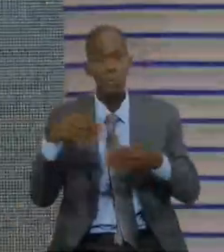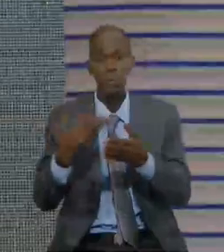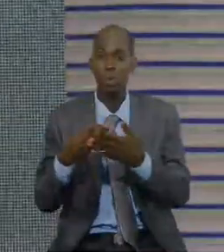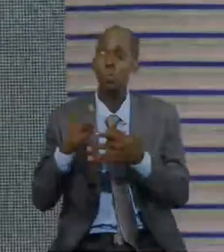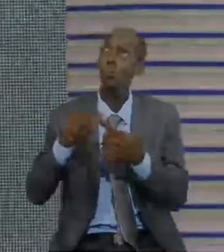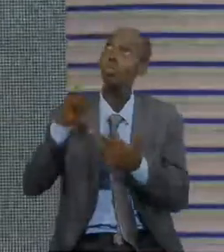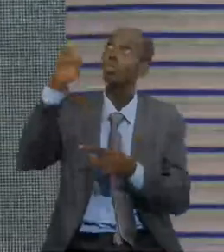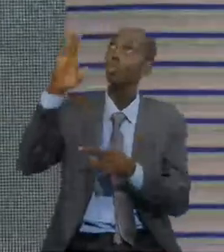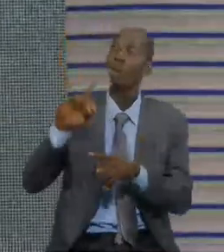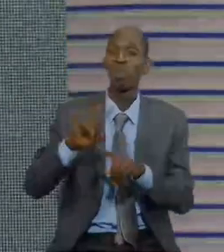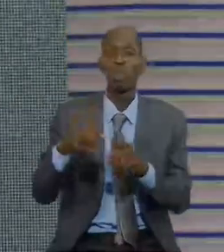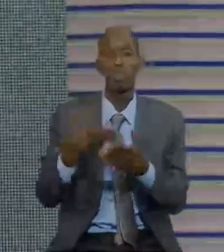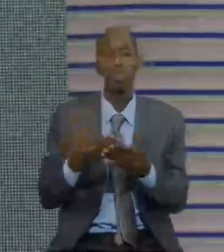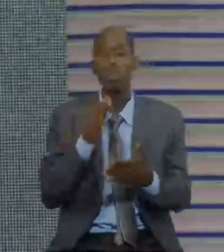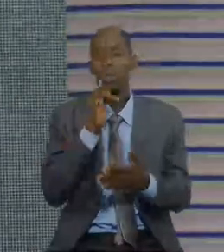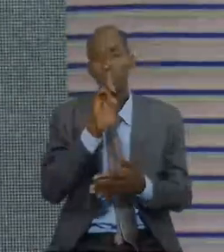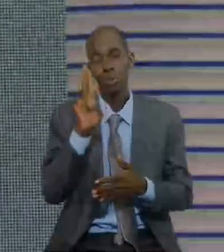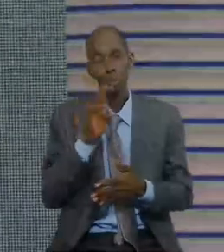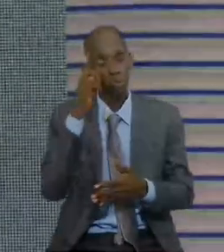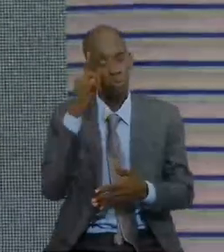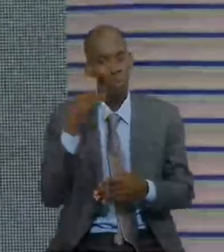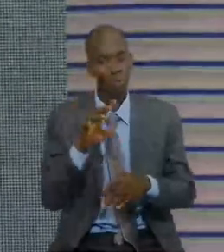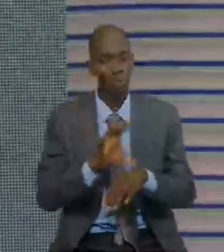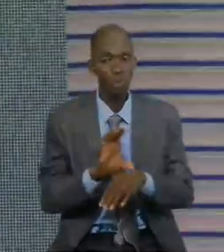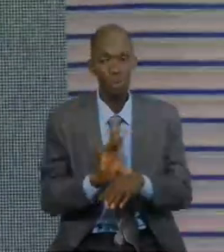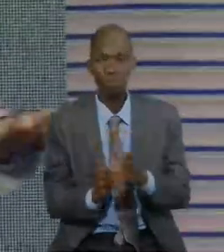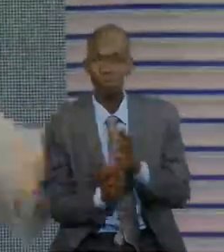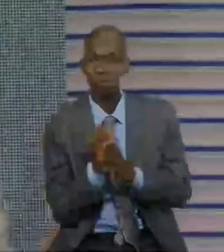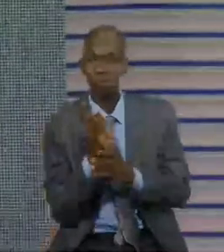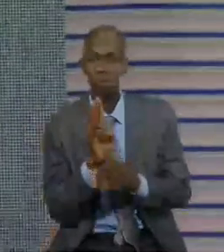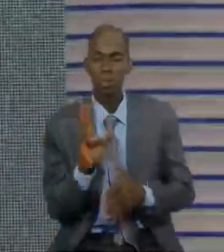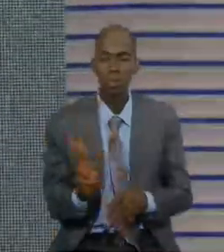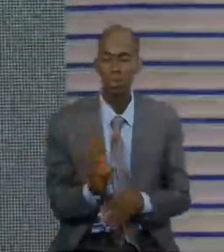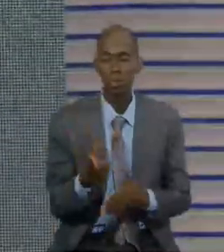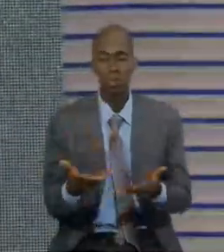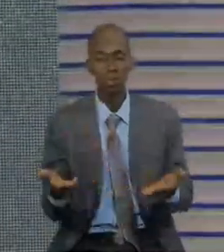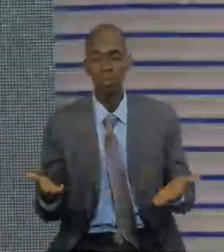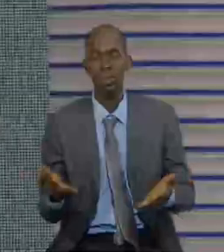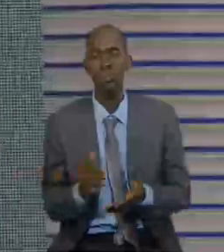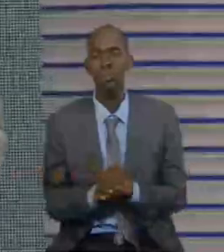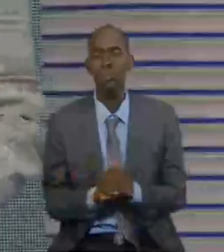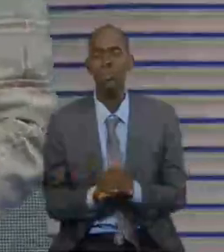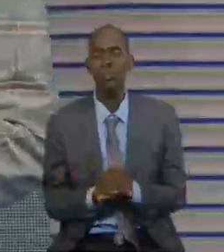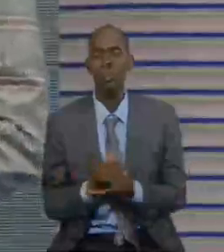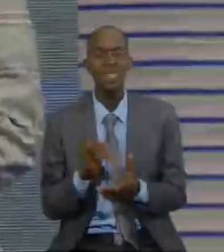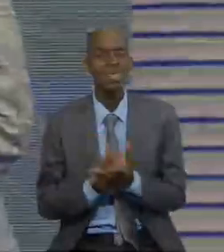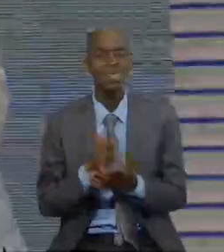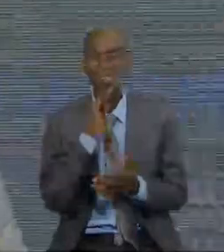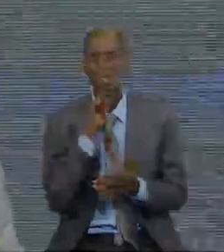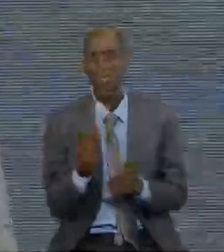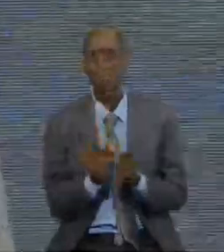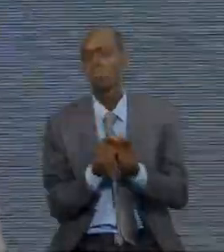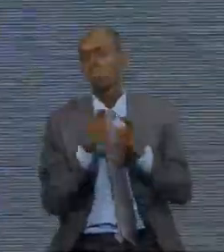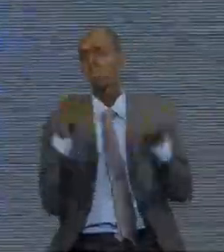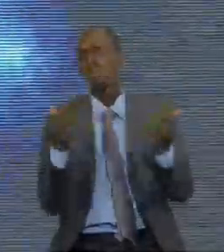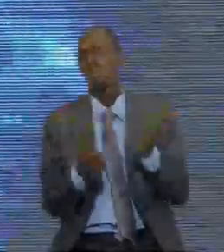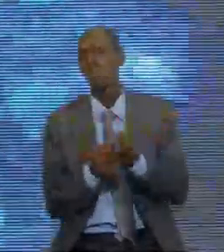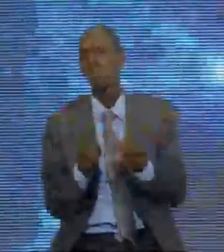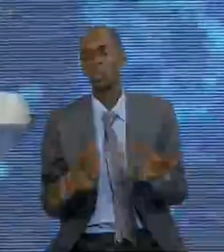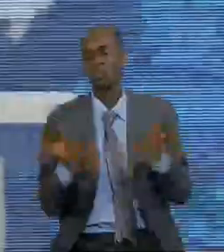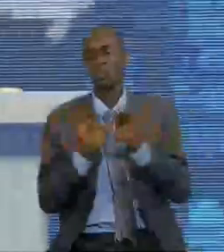et nous donnons de l'argent bien sûr vous savez nous ne donnons pas l'argent à Dieu mais nous donnons pour supporter les gens administration de l'église locale